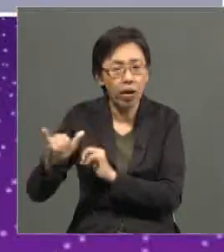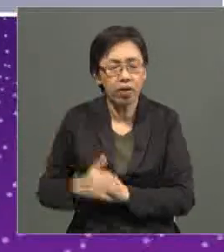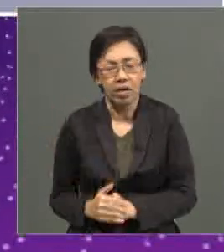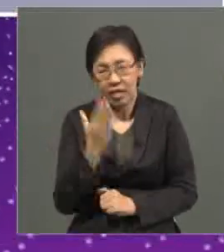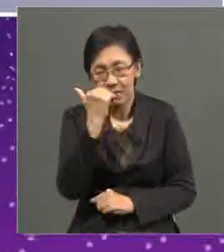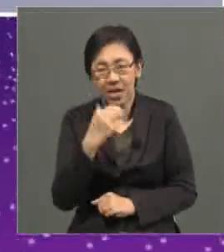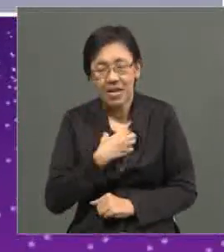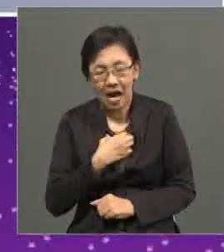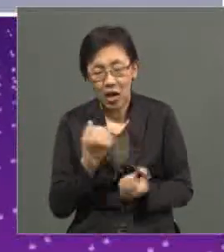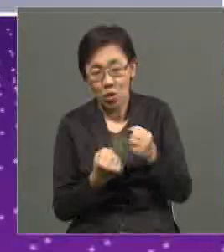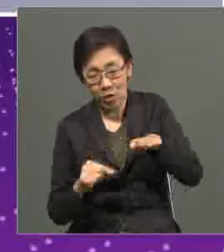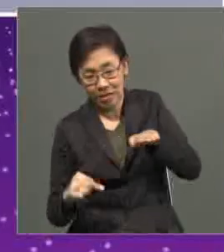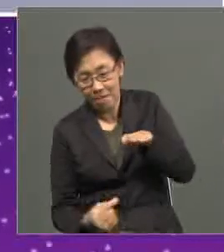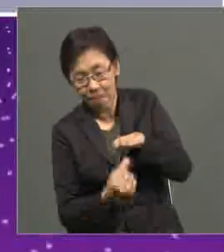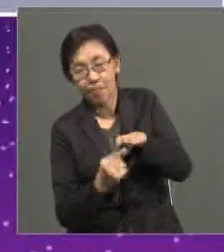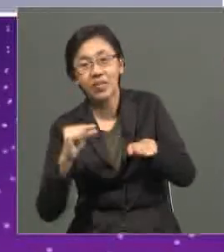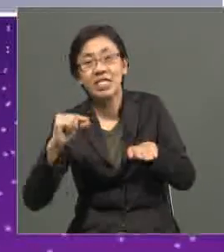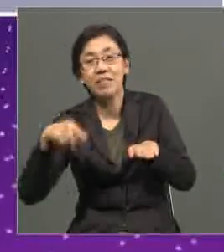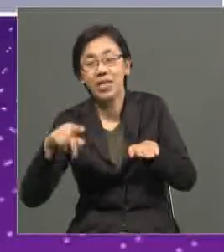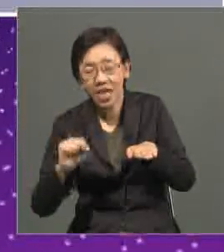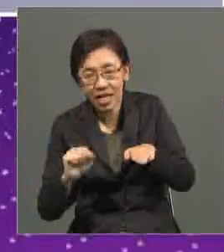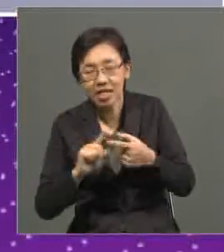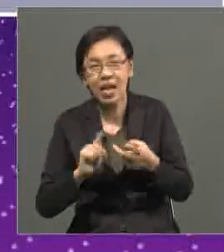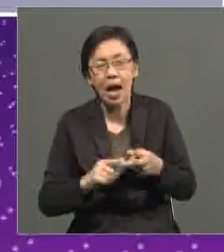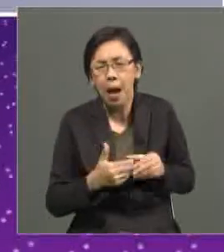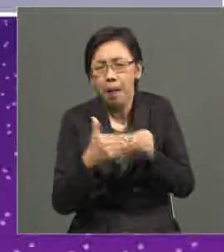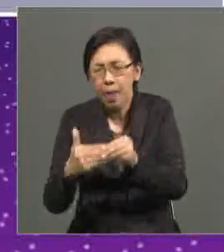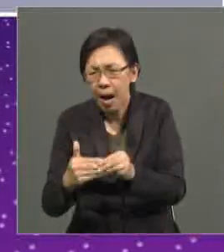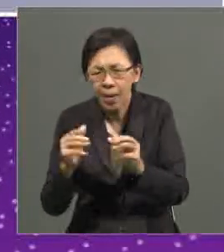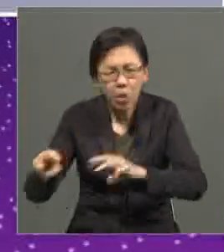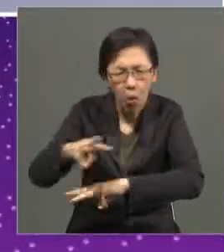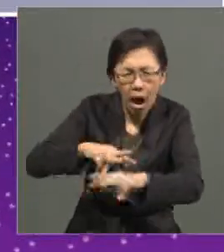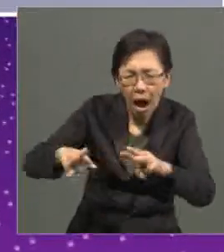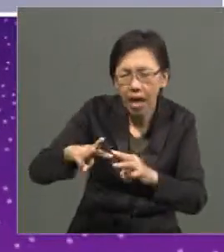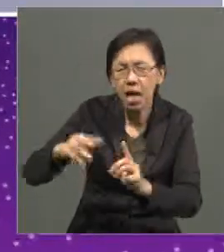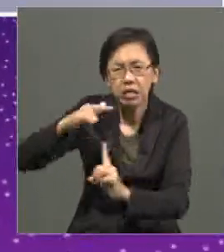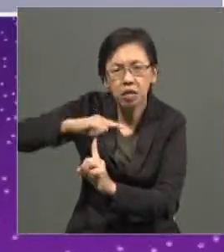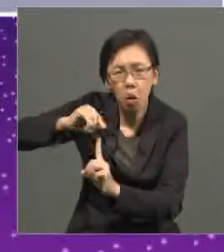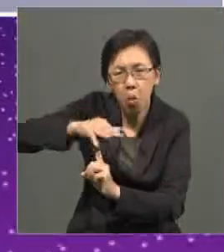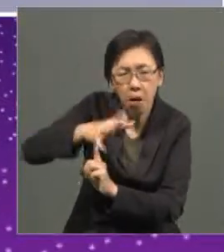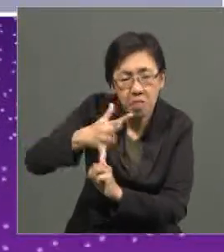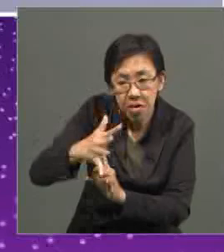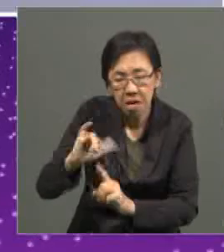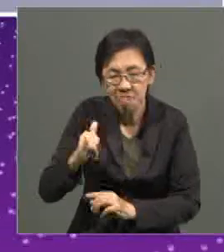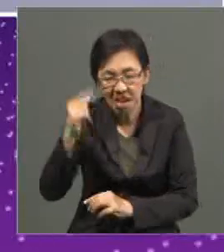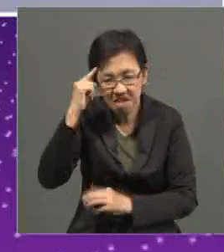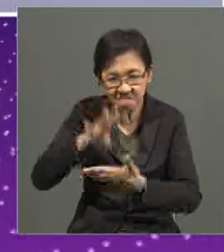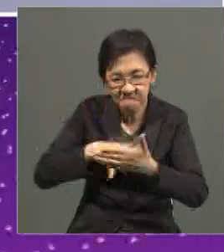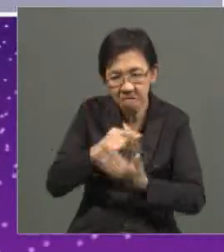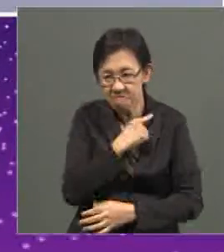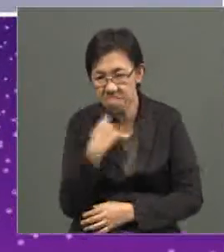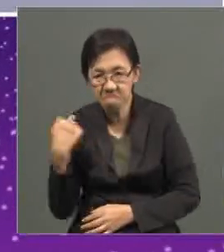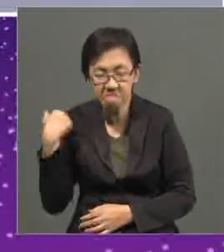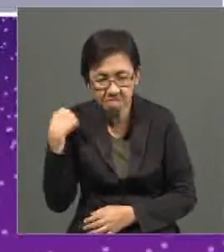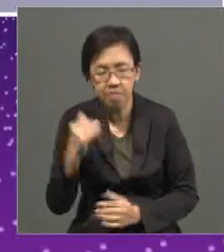พยายามไปติดGPSที่รถของเจ๊อ้อยเอยพยายามจะพาไปในจุดที่ไม่มีสัญญาณคนก็อุยจะเป็นฆาตกรรมพางอะไรหรือเปล่าไปถึงเบอร์นั้นเลยนะ